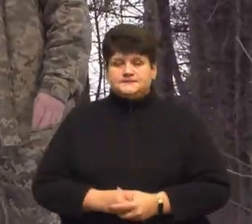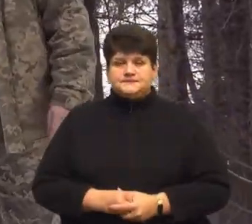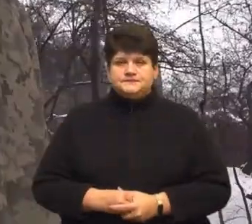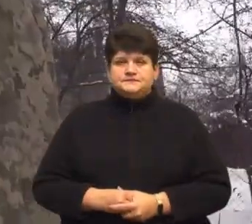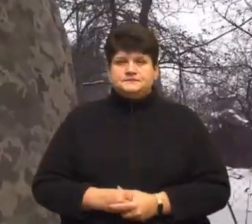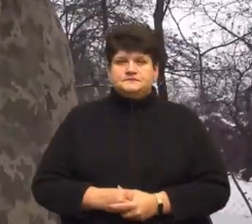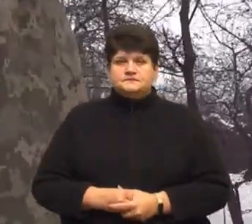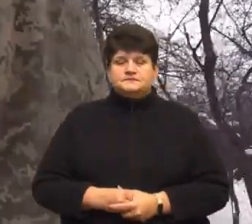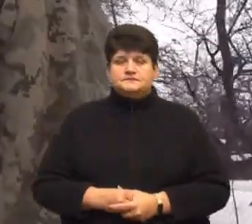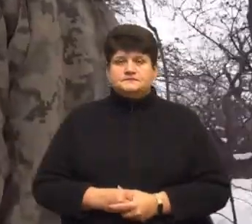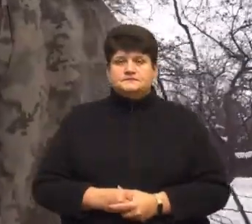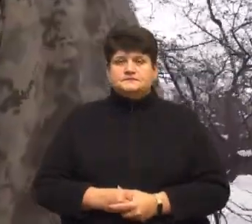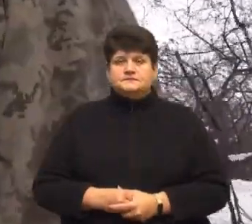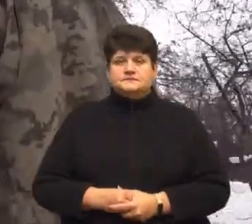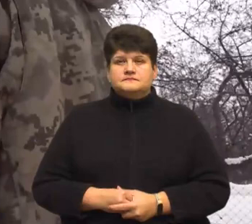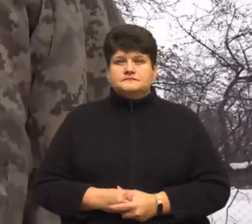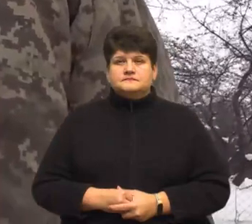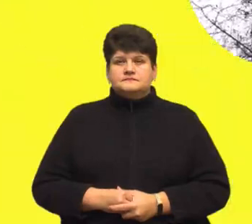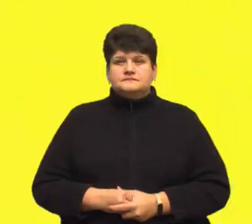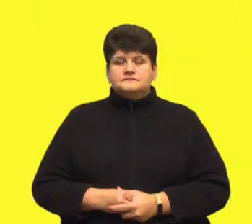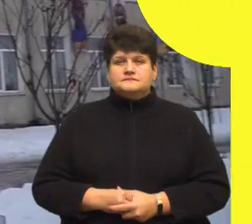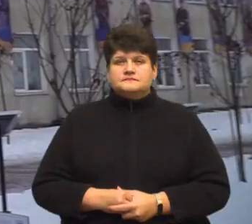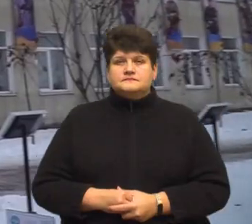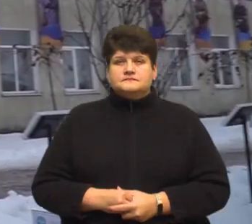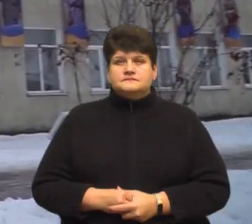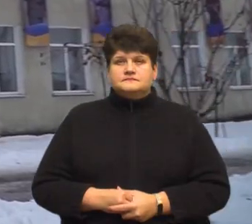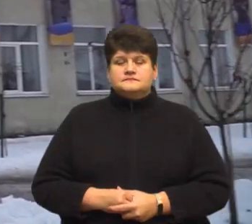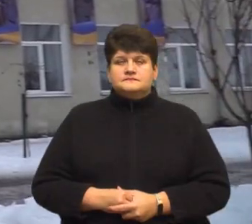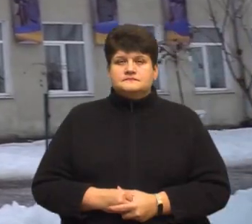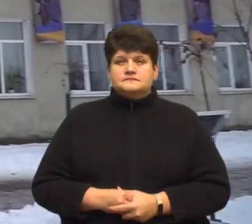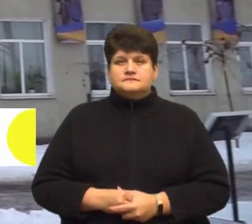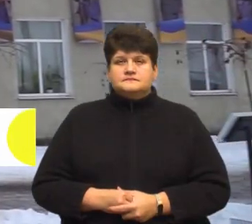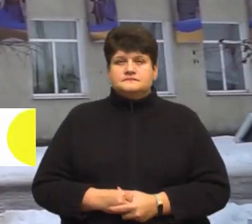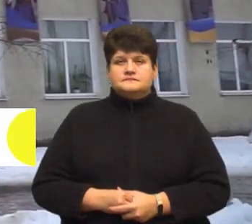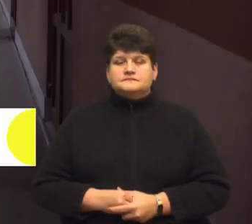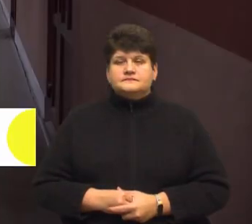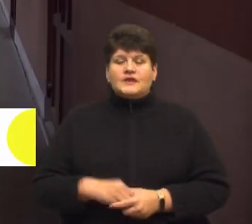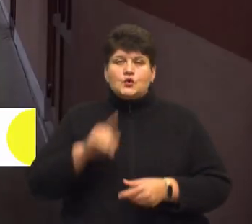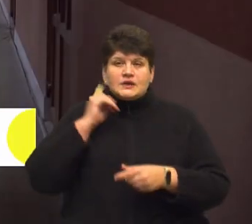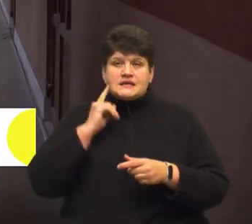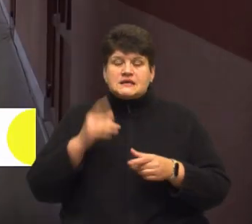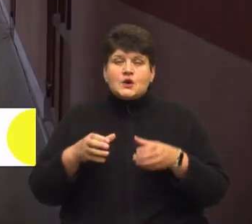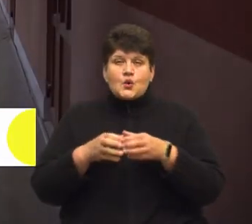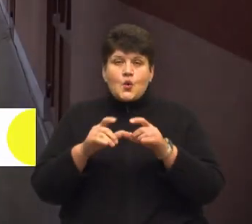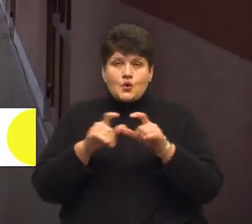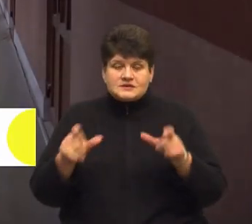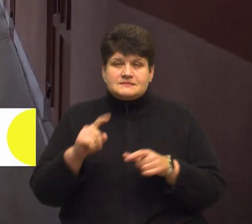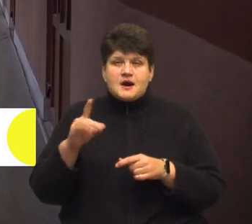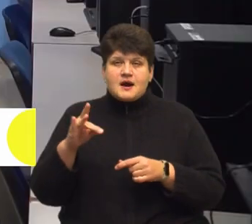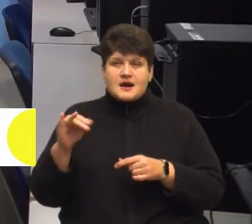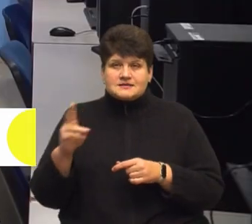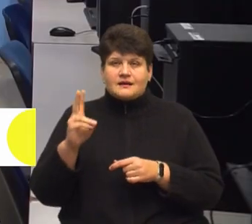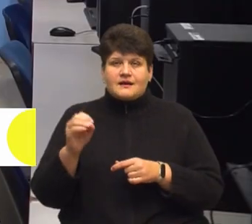бодак суспільні новини Тернопіль юнацький пу з поліції збараькі Кадети створили на базі